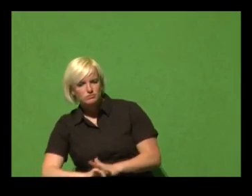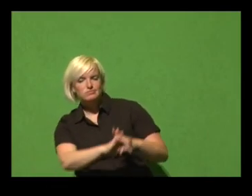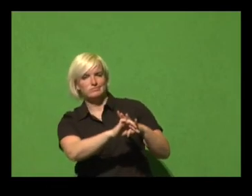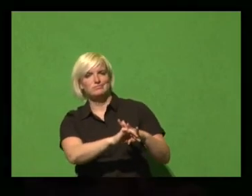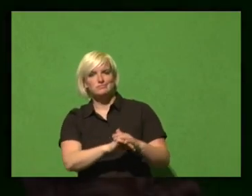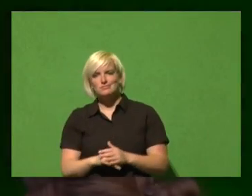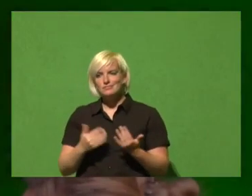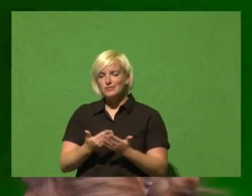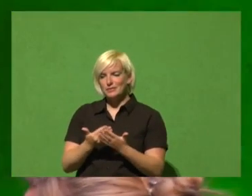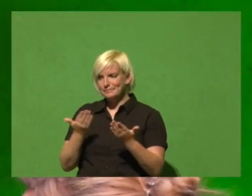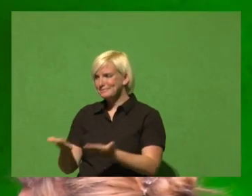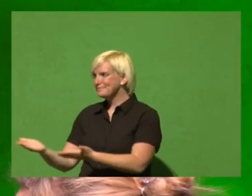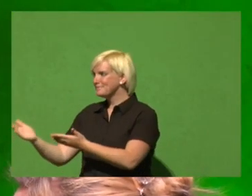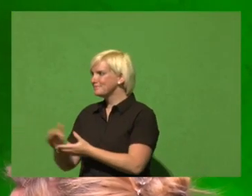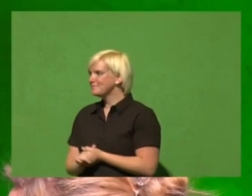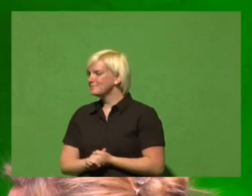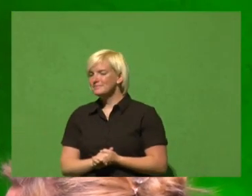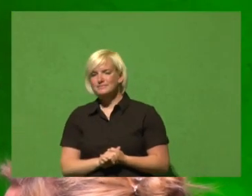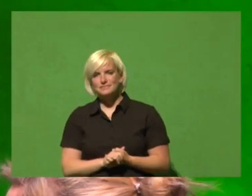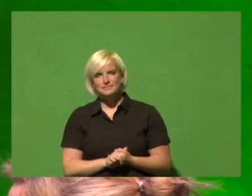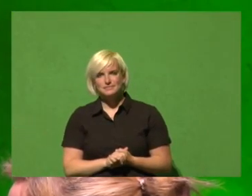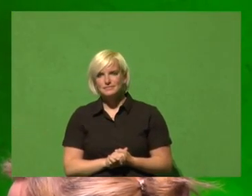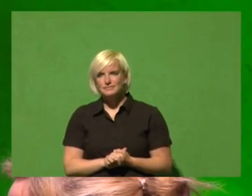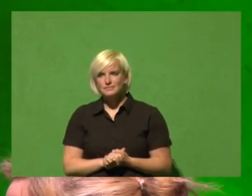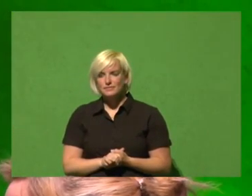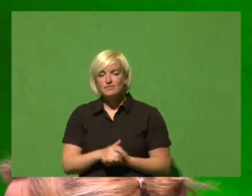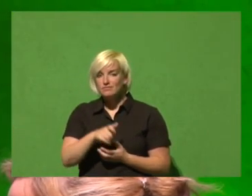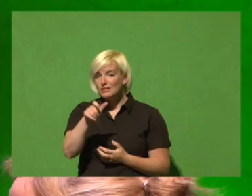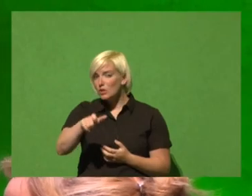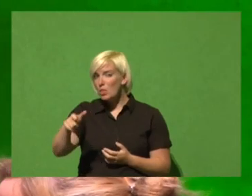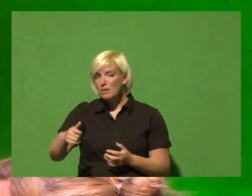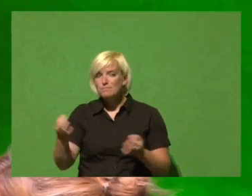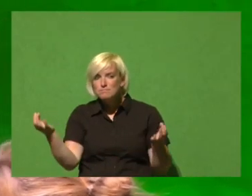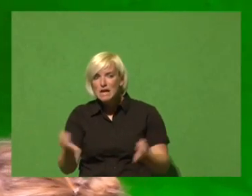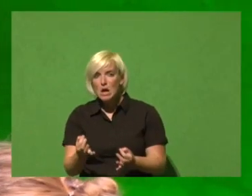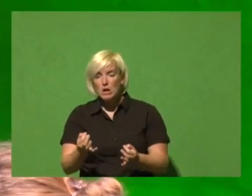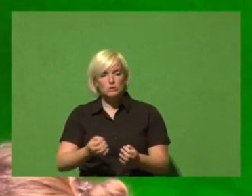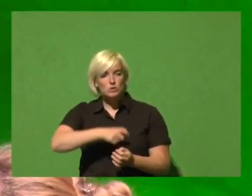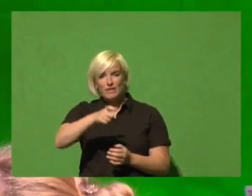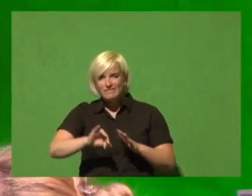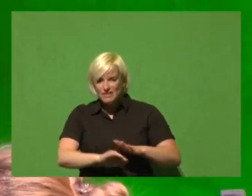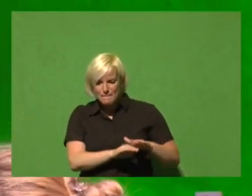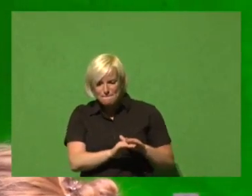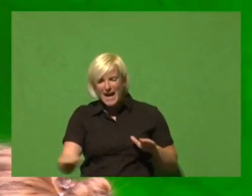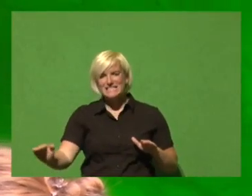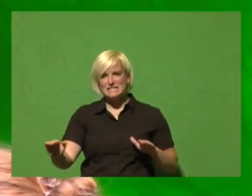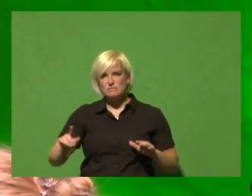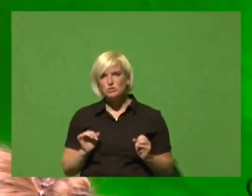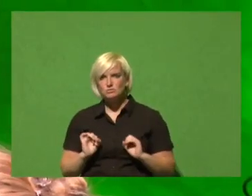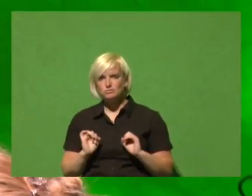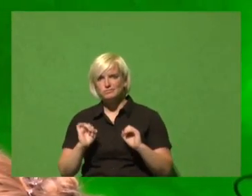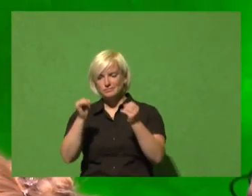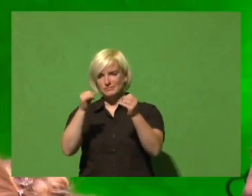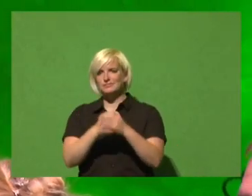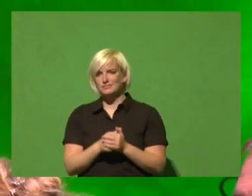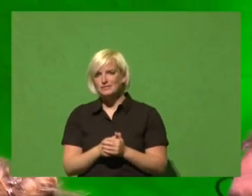Johannes. Nicht nur, er funktioniert nicht ohne die Leute, sondern die tragen den Klimaschutz. Das ist unser Konzept, Klimaschutz von unten,